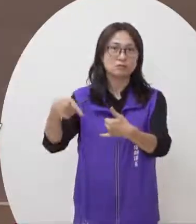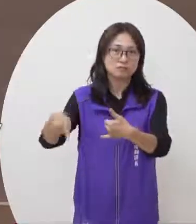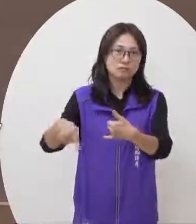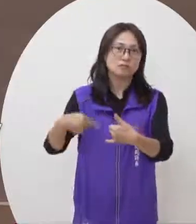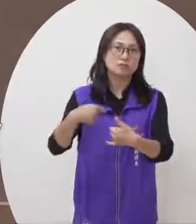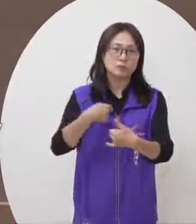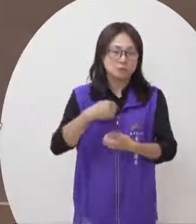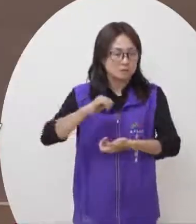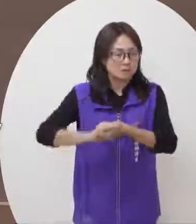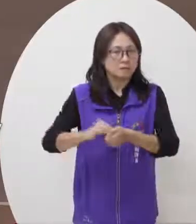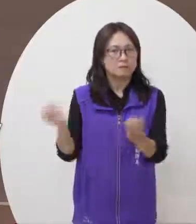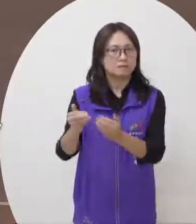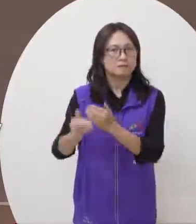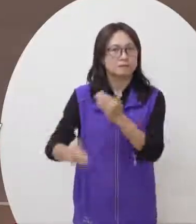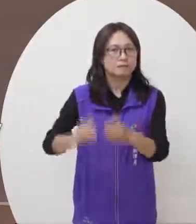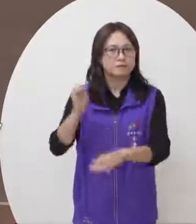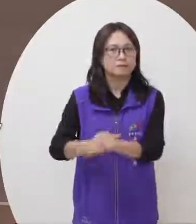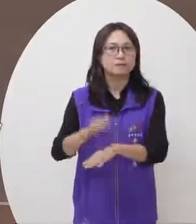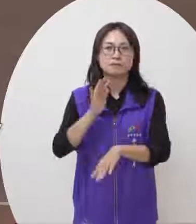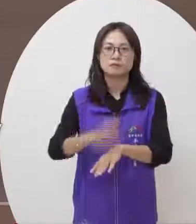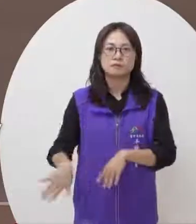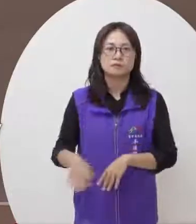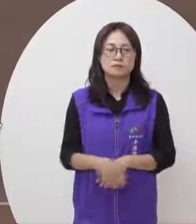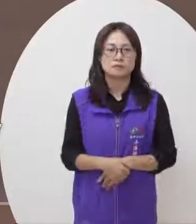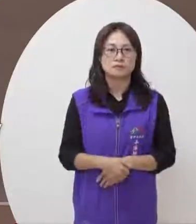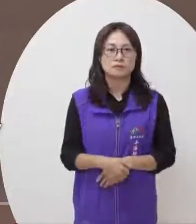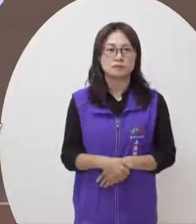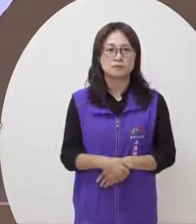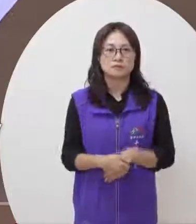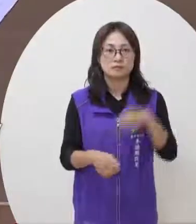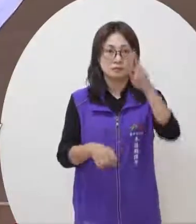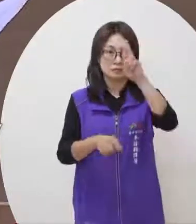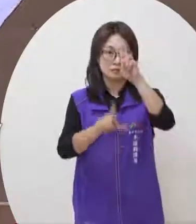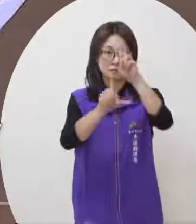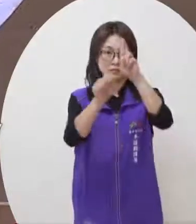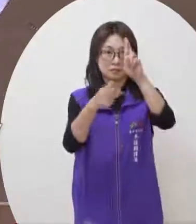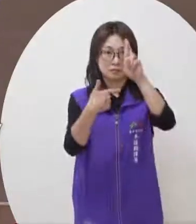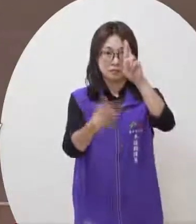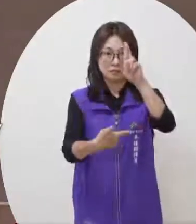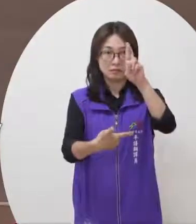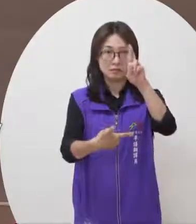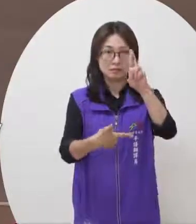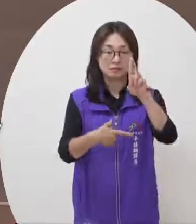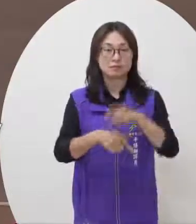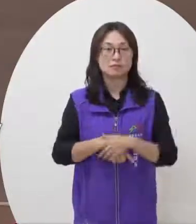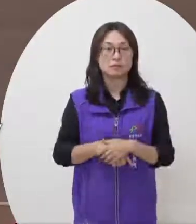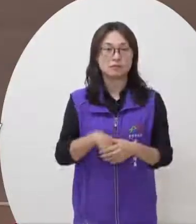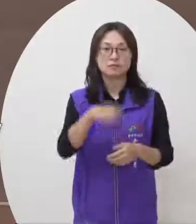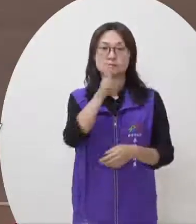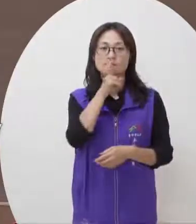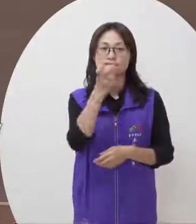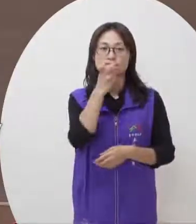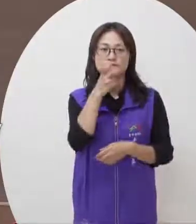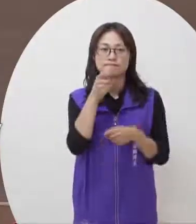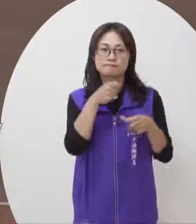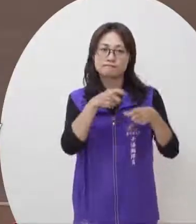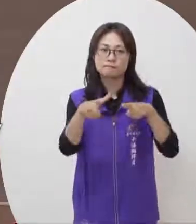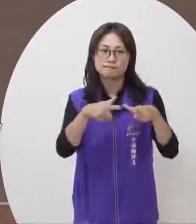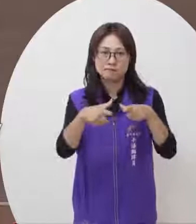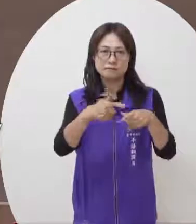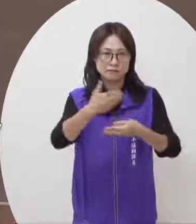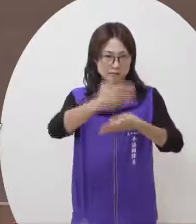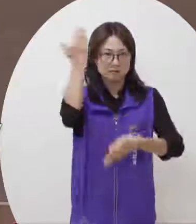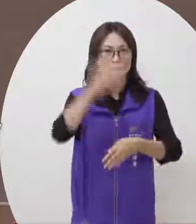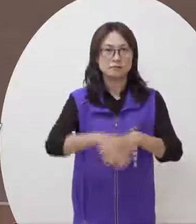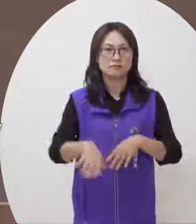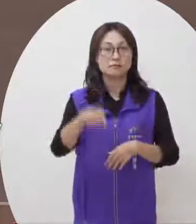工。所以已经确定的哈，就是12月6号市政公这个中央公园会开幕。这个